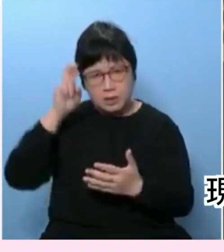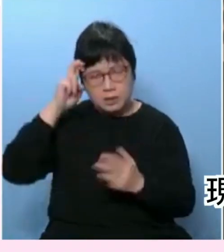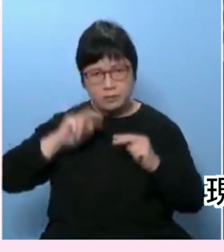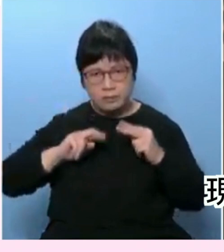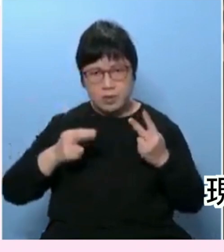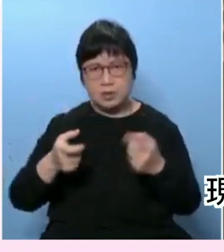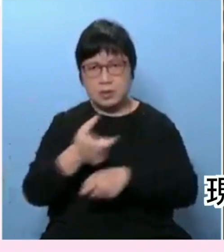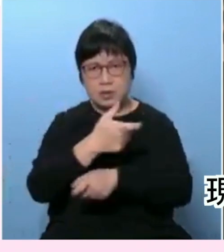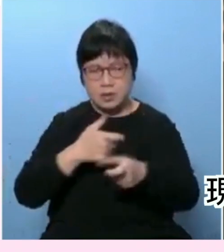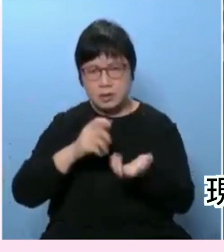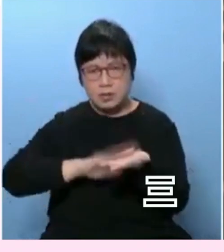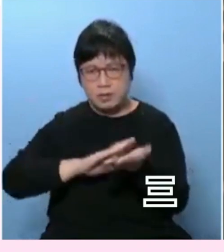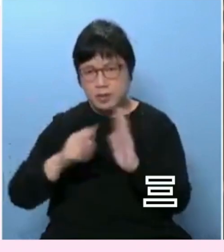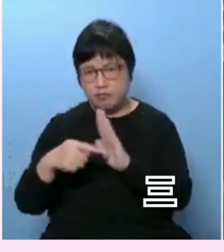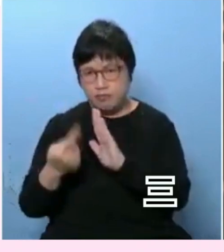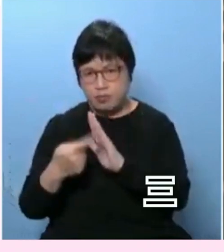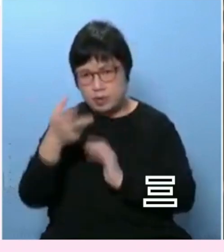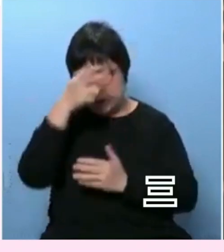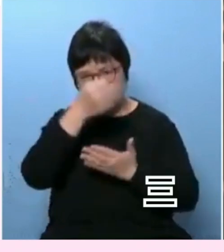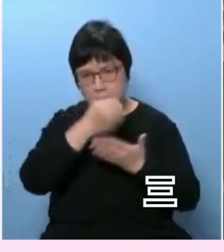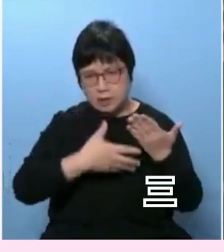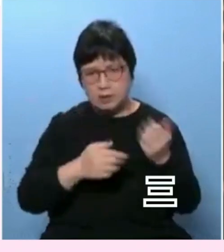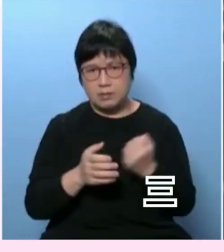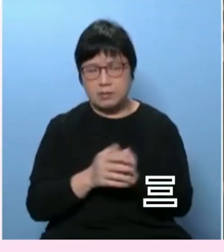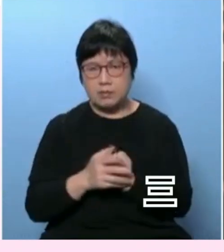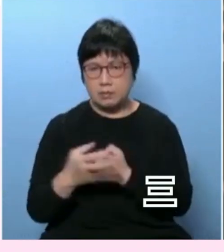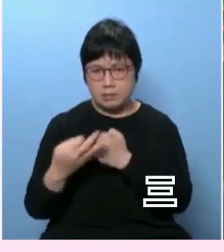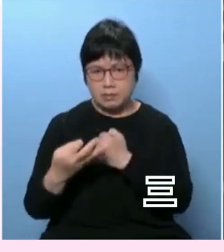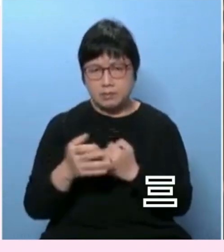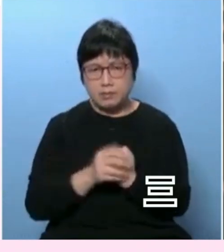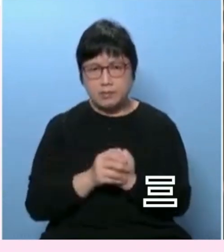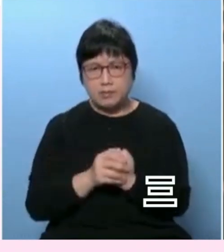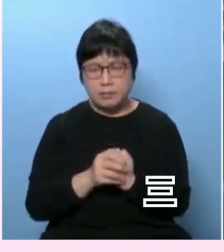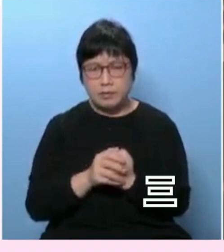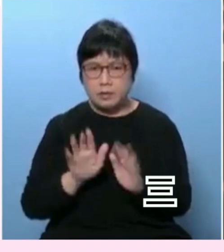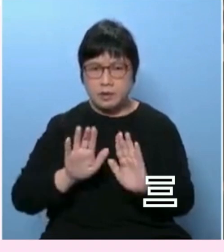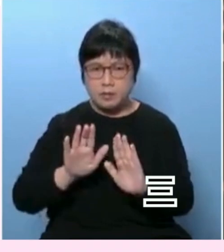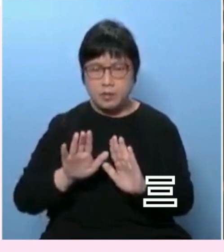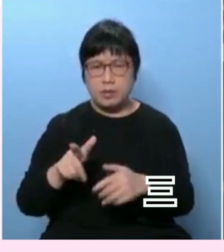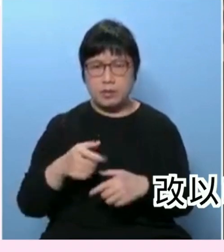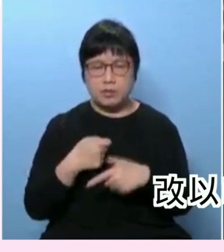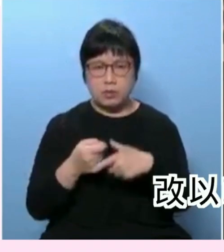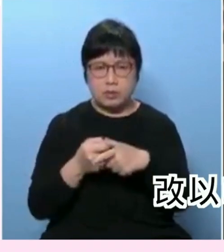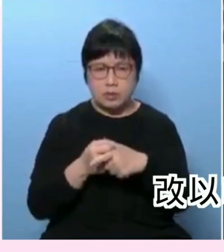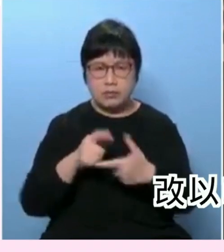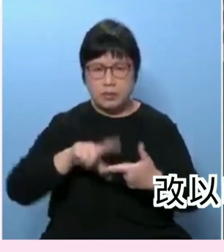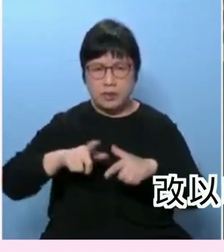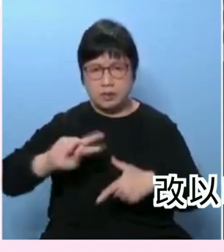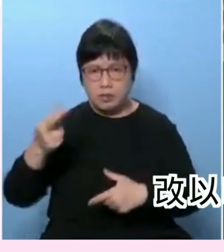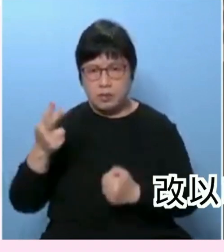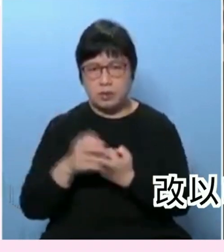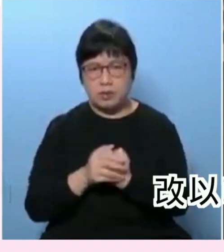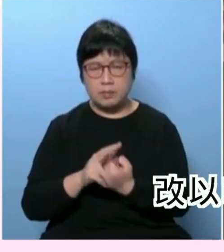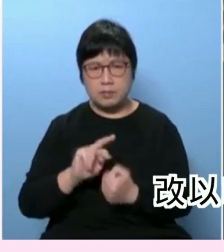經濟同埋抗疫嘅政策。三，會否改變協助個別企業的做法，改以較